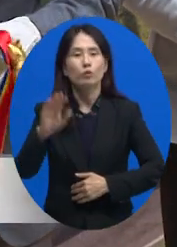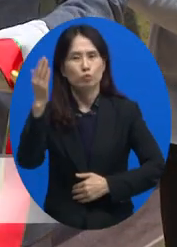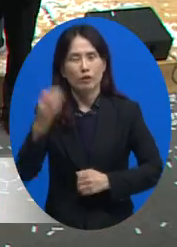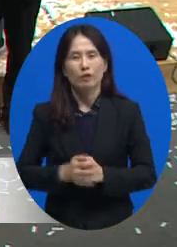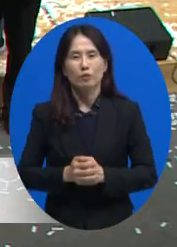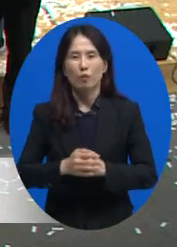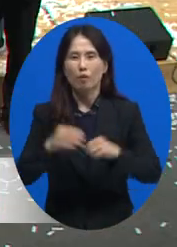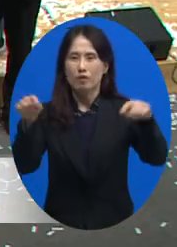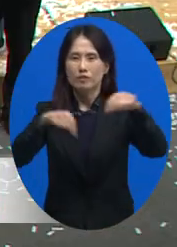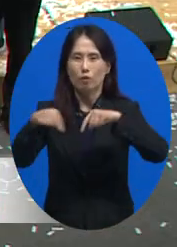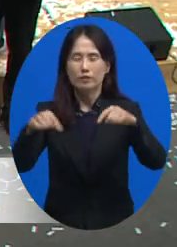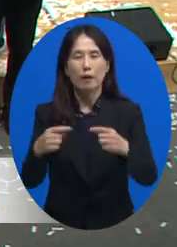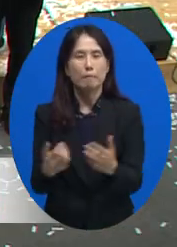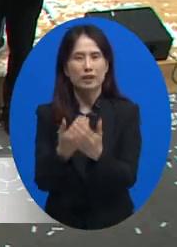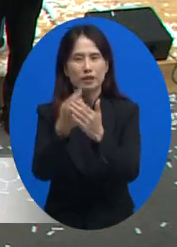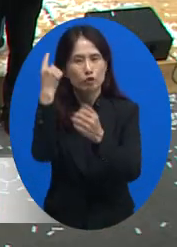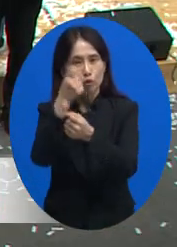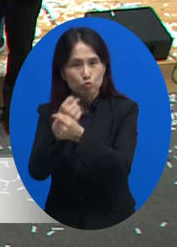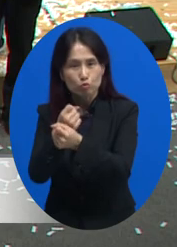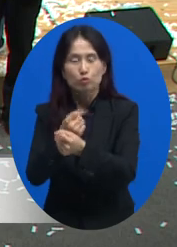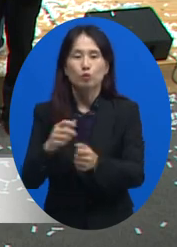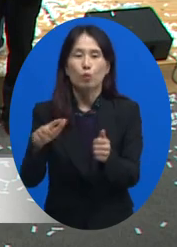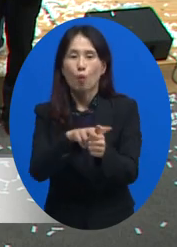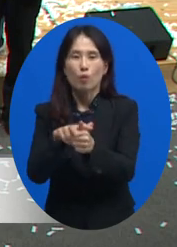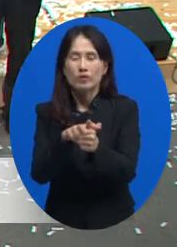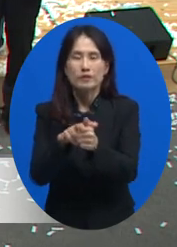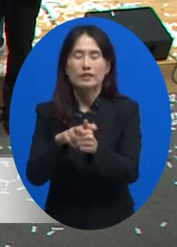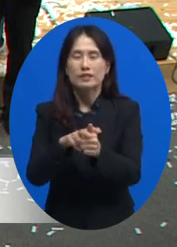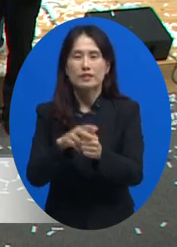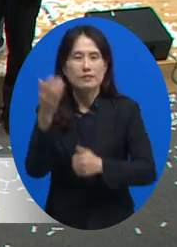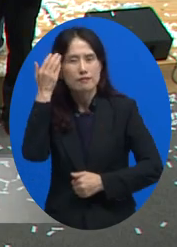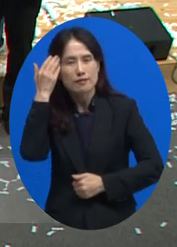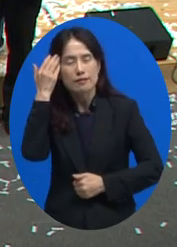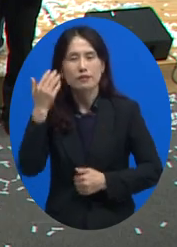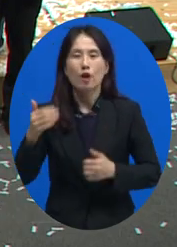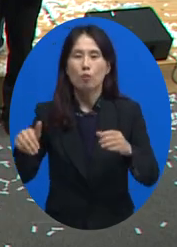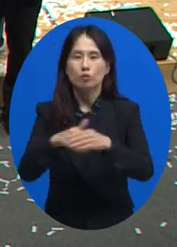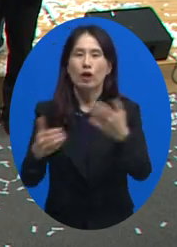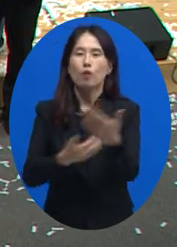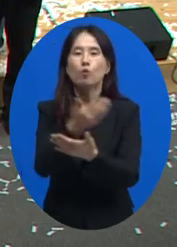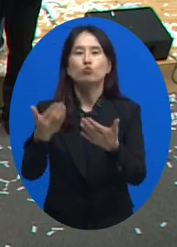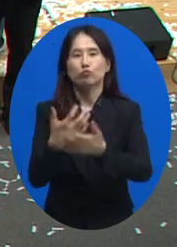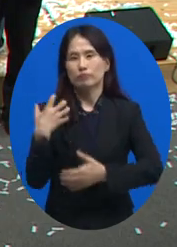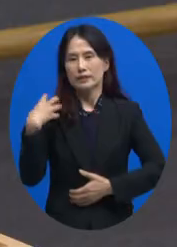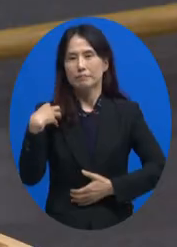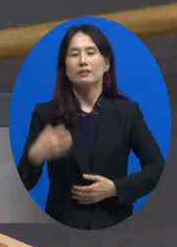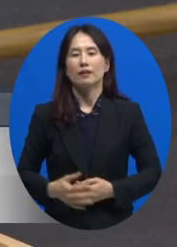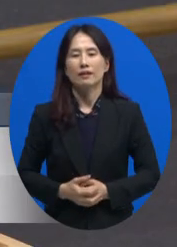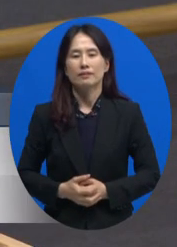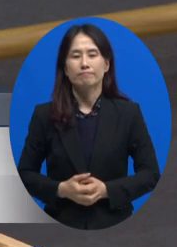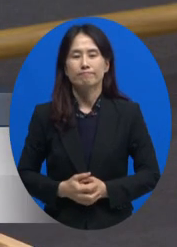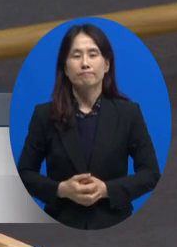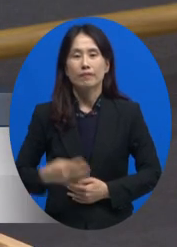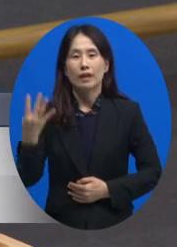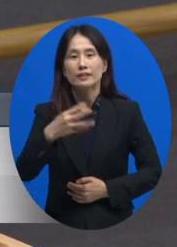경기도의 도서관 정책을 연구 발전시키고 지식, 정보, 문화를 공유하는 역할을 하게 됩니다.